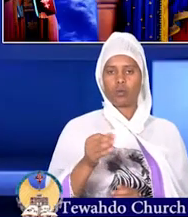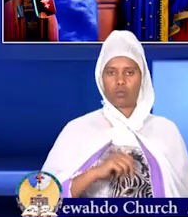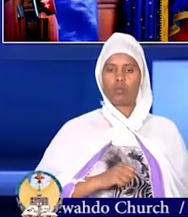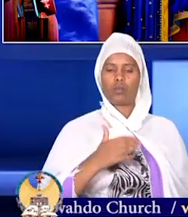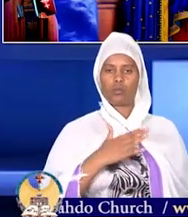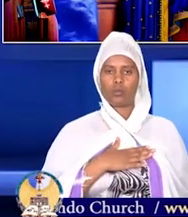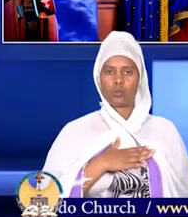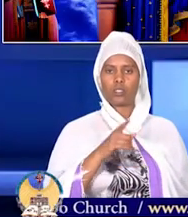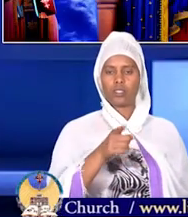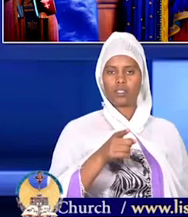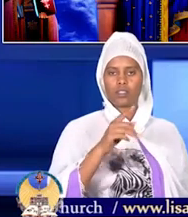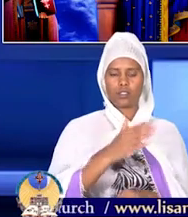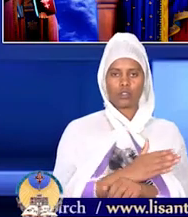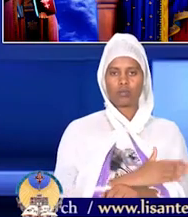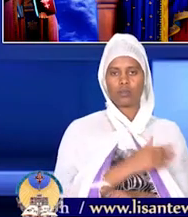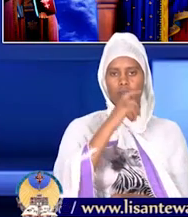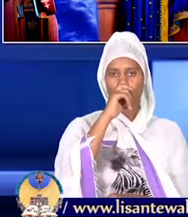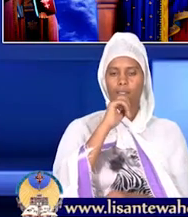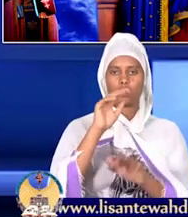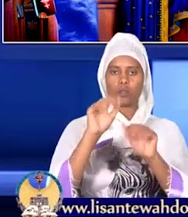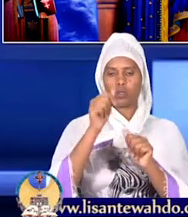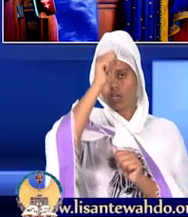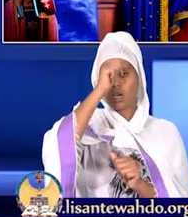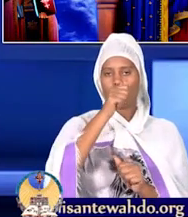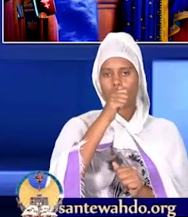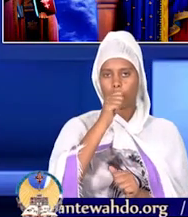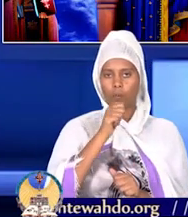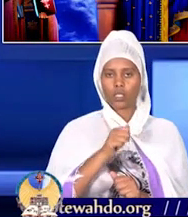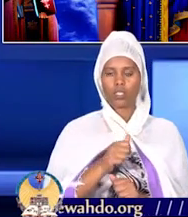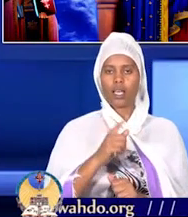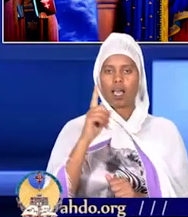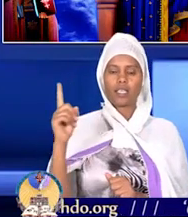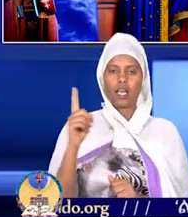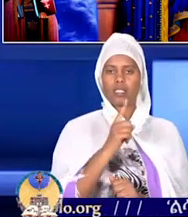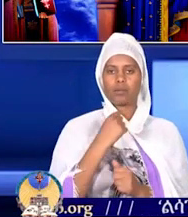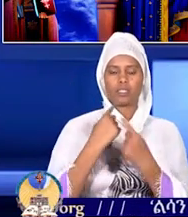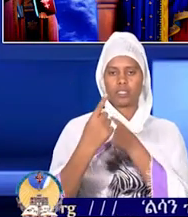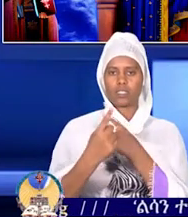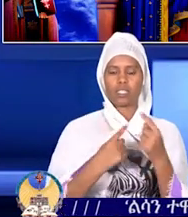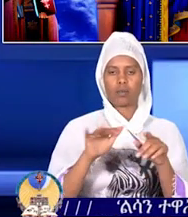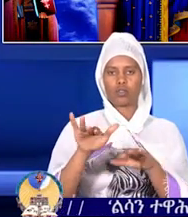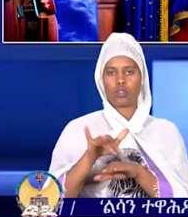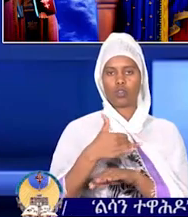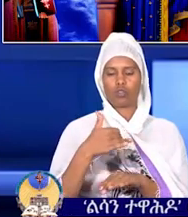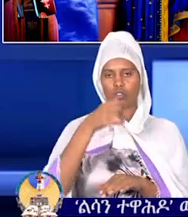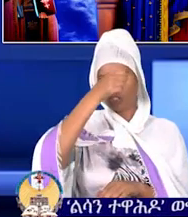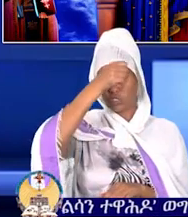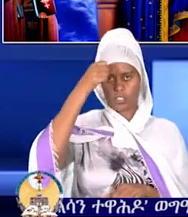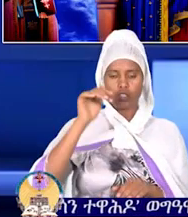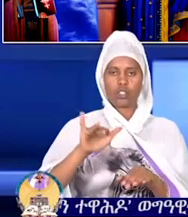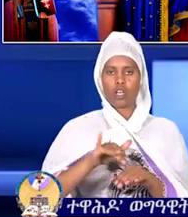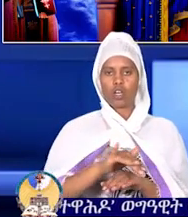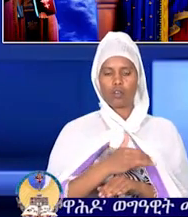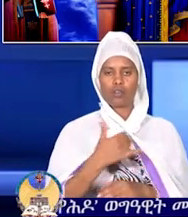ሃርያ ቅዱስ ጳውሎስ ንባዕሉ ነቶም ቅድሚኡ ዝነበሩ ኣቦታት ሓደ ብሓደ እናጠቐሰ